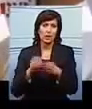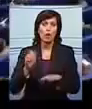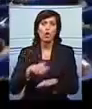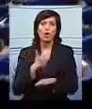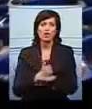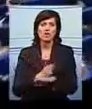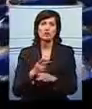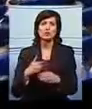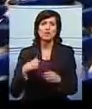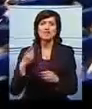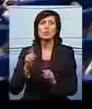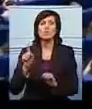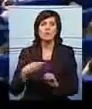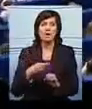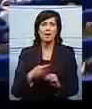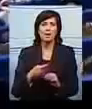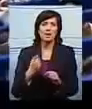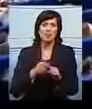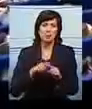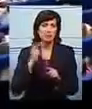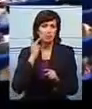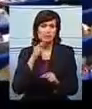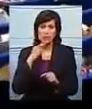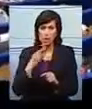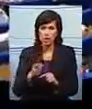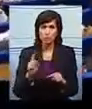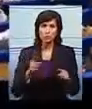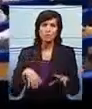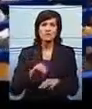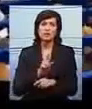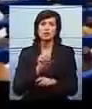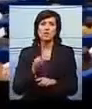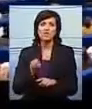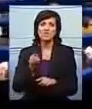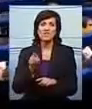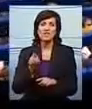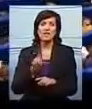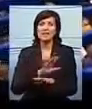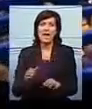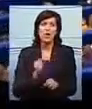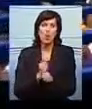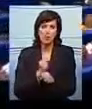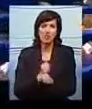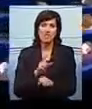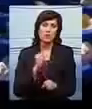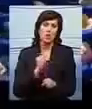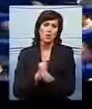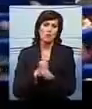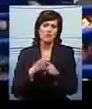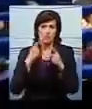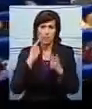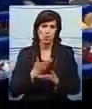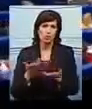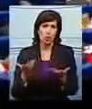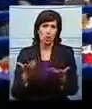Головне, що я від нього вимагаю, і я про це йому постійно кажу, що все, що він не робив, він робив це